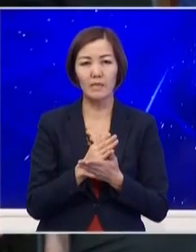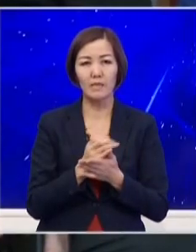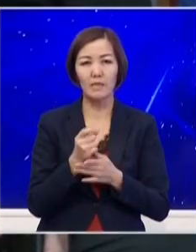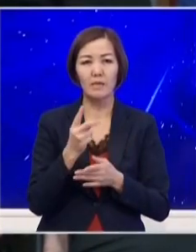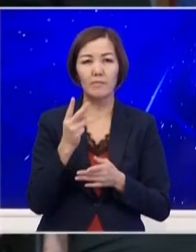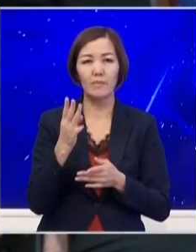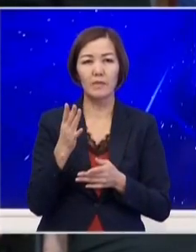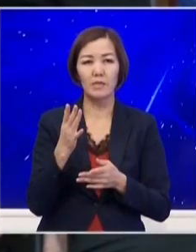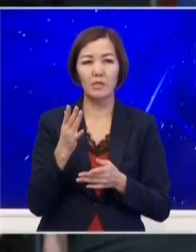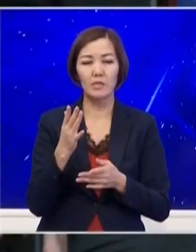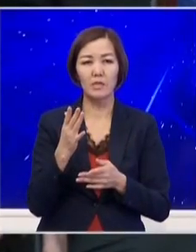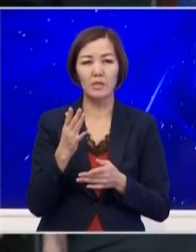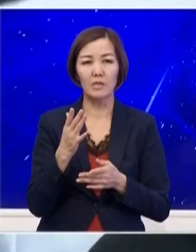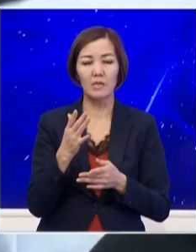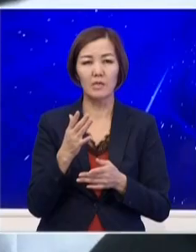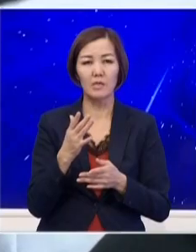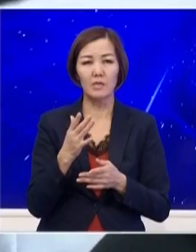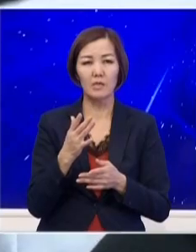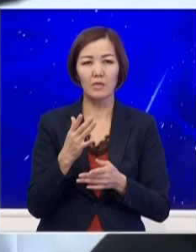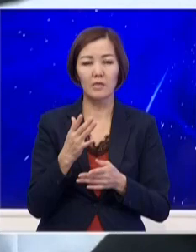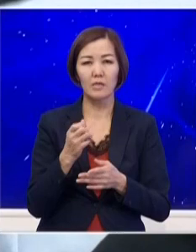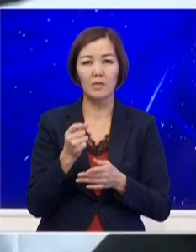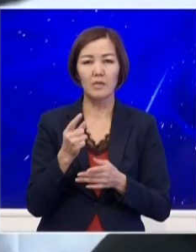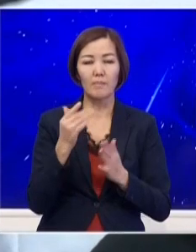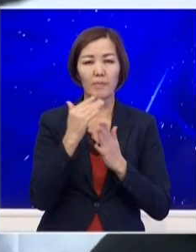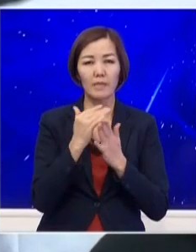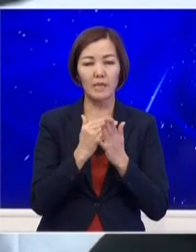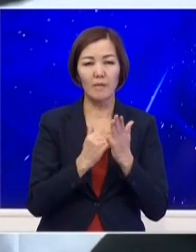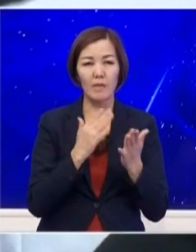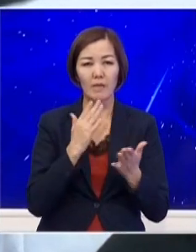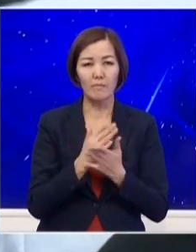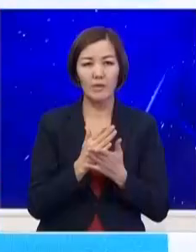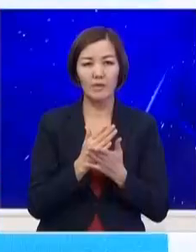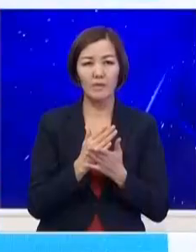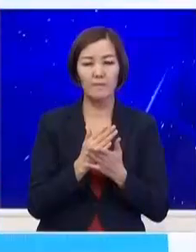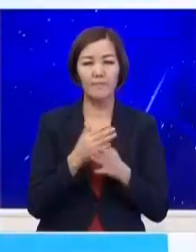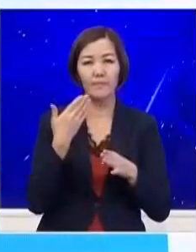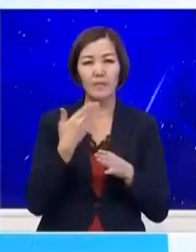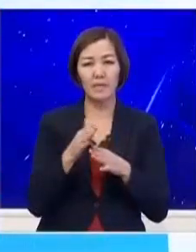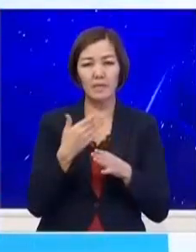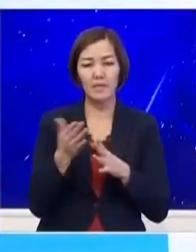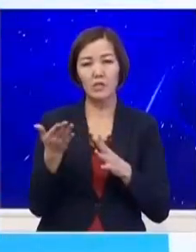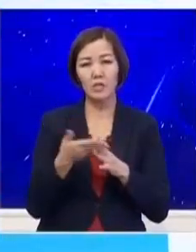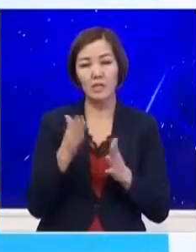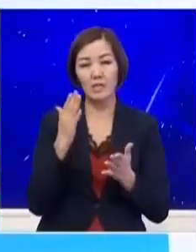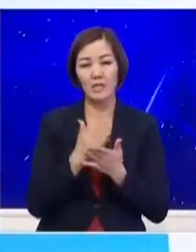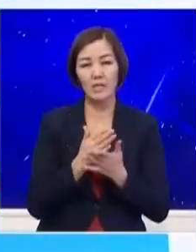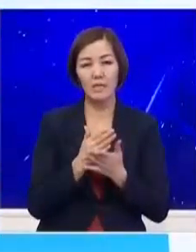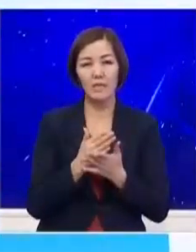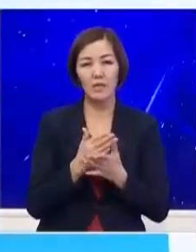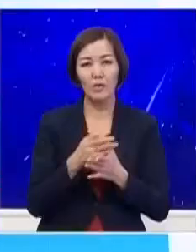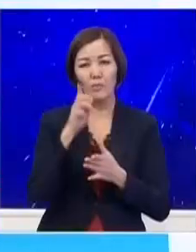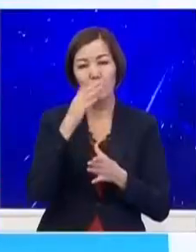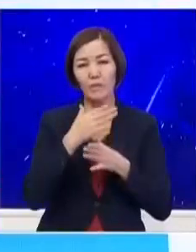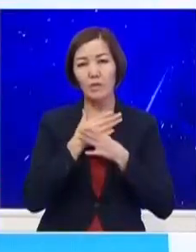Бірнеше ауыл шаруашылығы бойынша бірнеше бағдарлама бар. Ол арзандатылған несие, бір жағынан субсидиялар